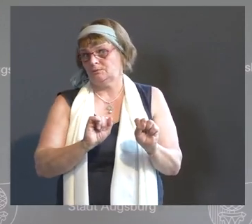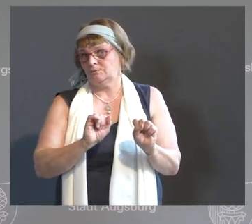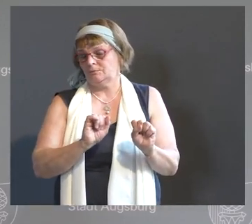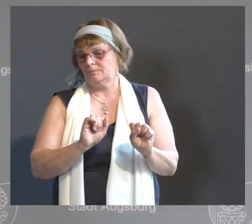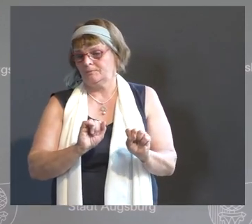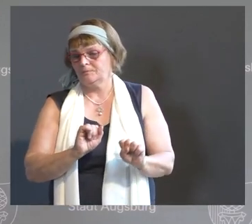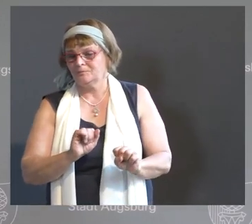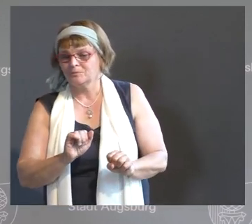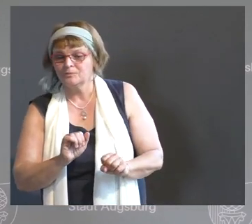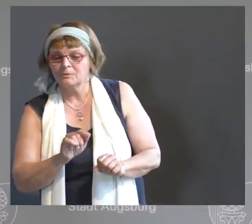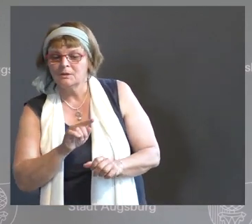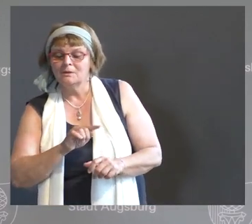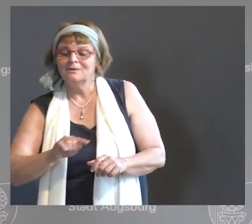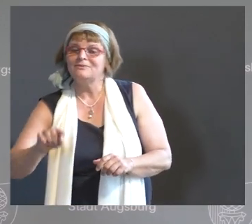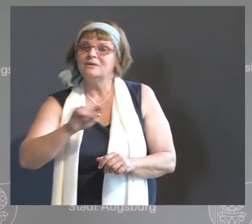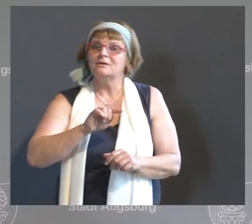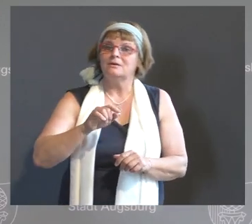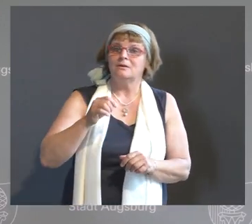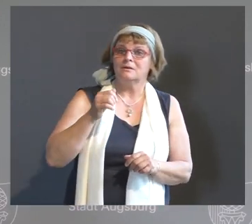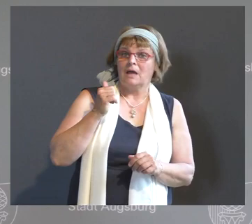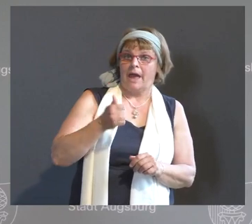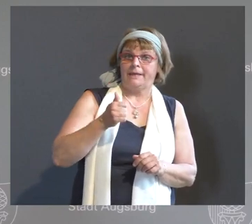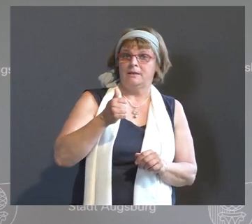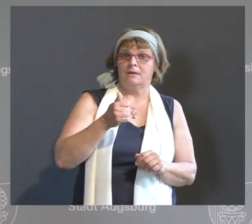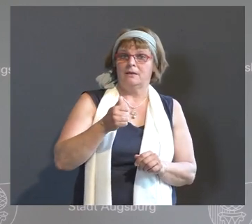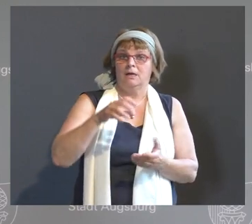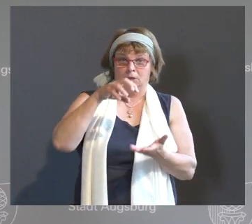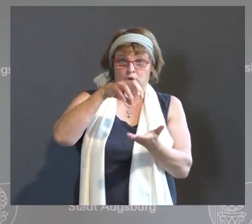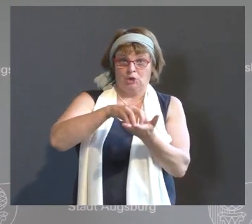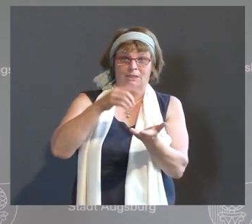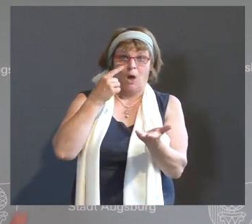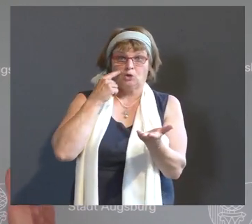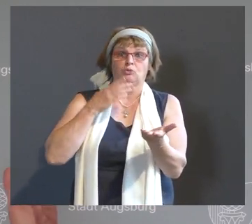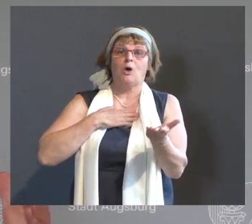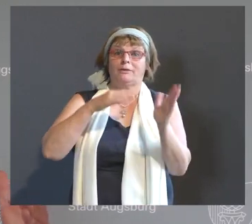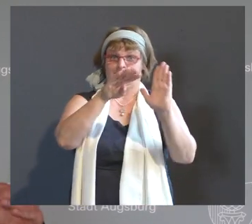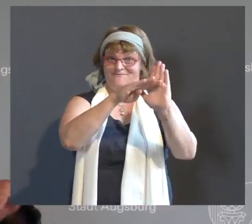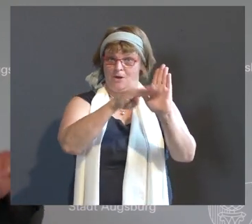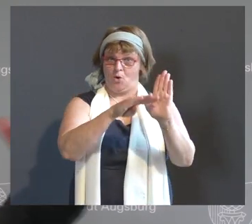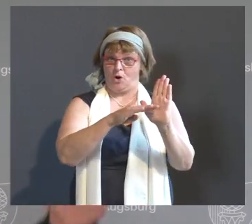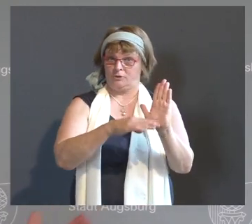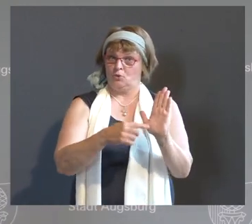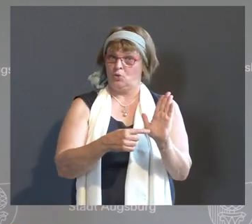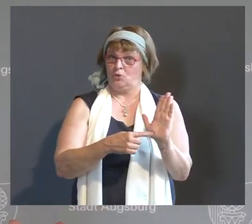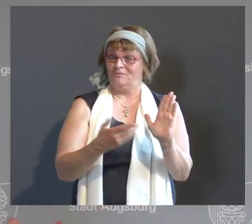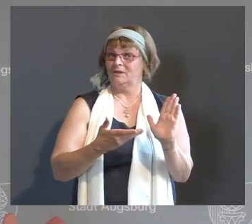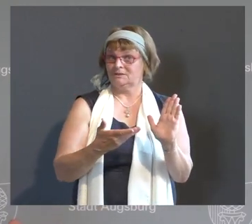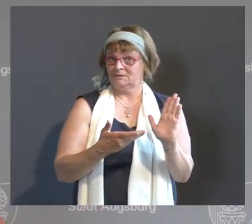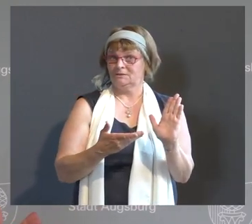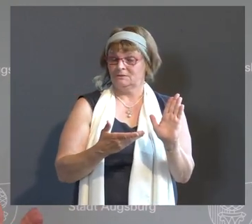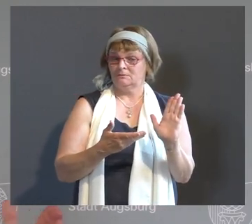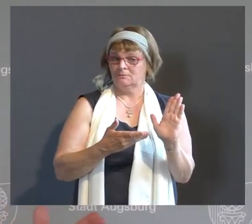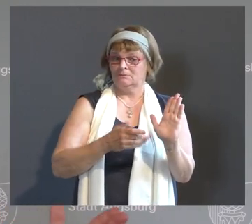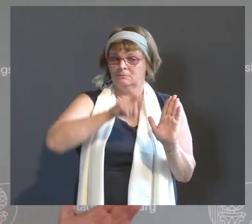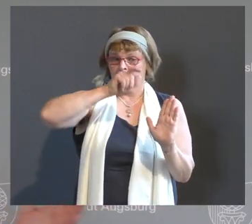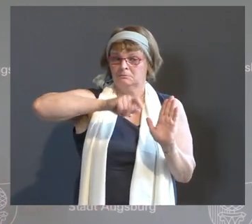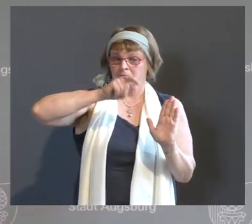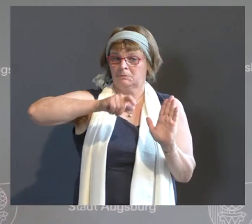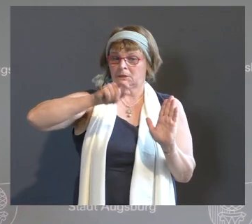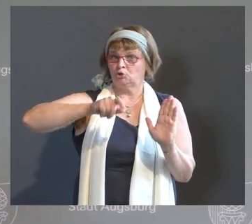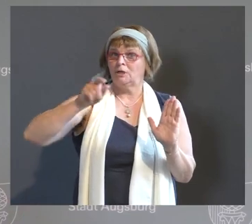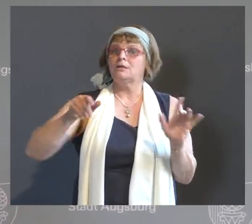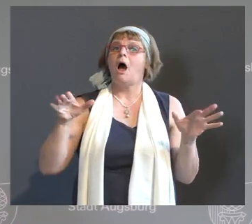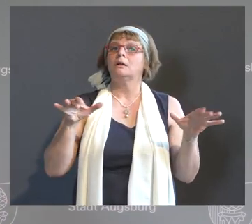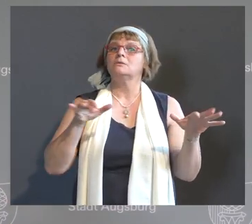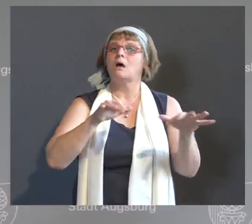Wir haben eine Verordnung über Menschenansammlungen bei der Stadt Augsburg, die hat einen gewissen Umgriff, der fängt bei St. Ulrich, da ist der Eserwall auch noch dabei, weiter, geht über